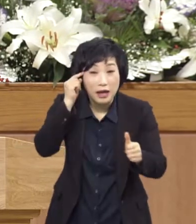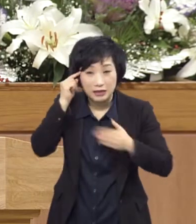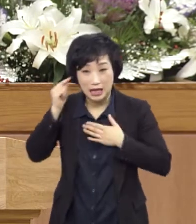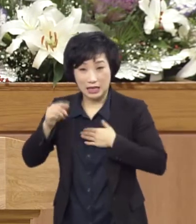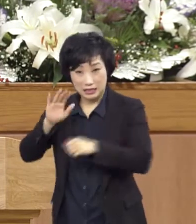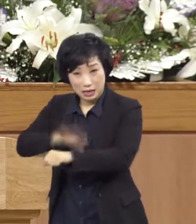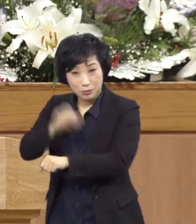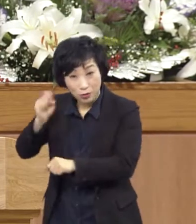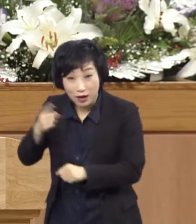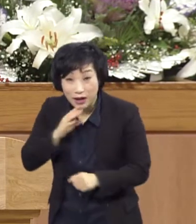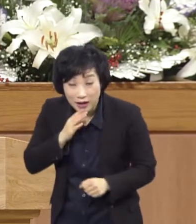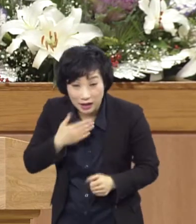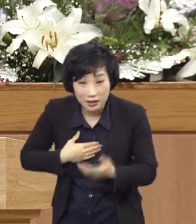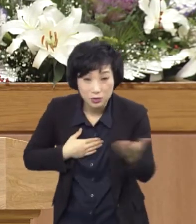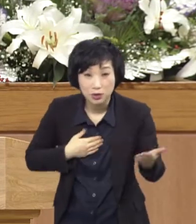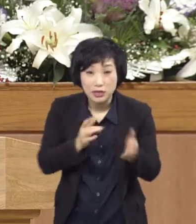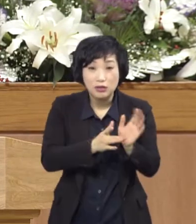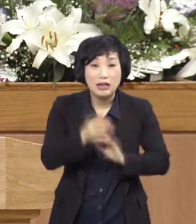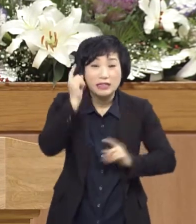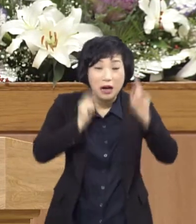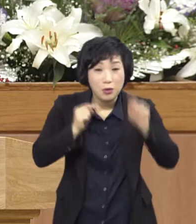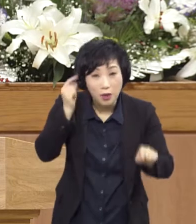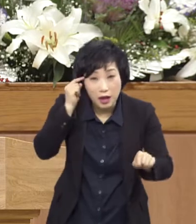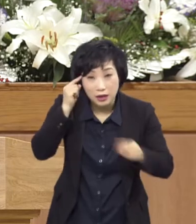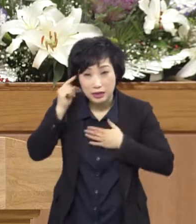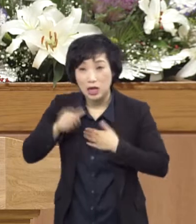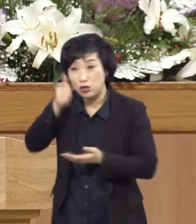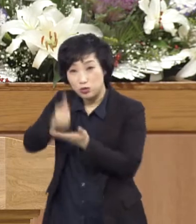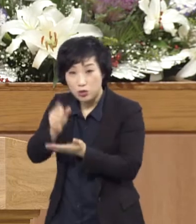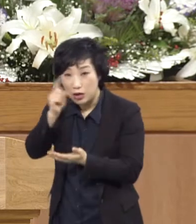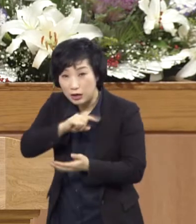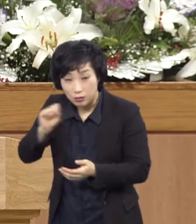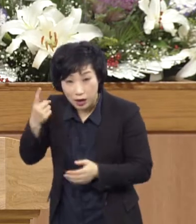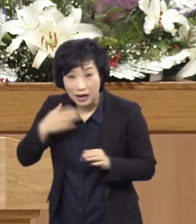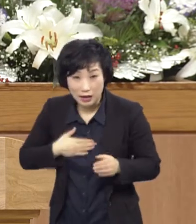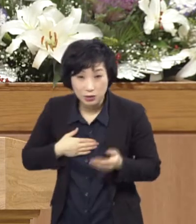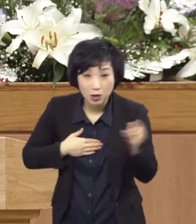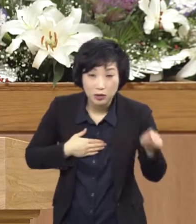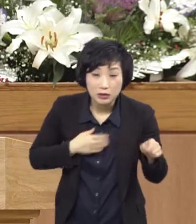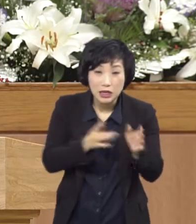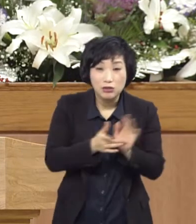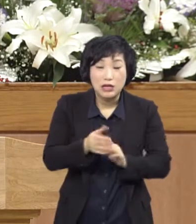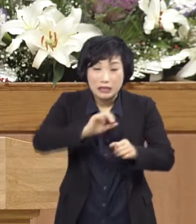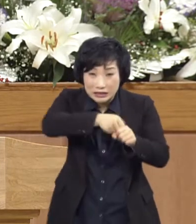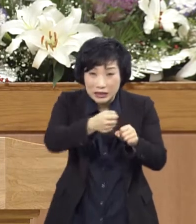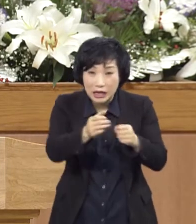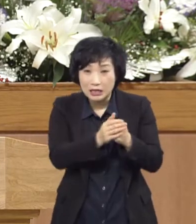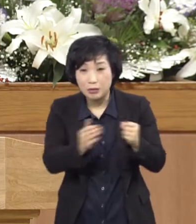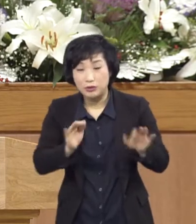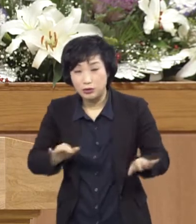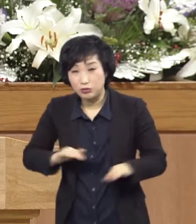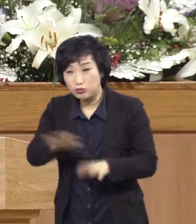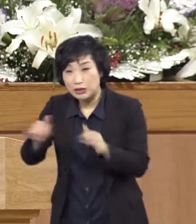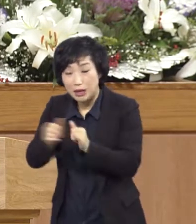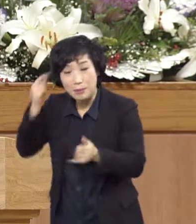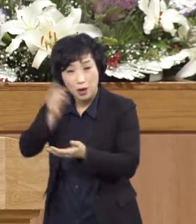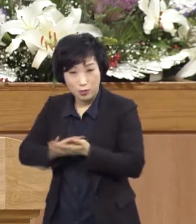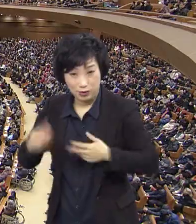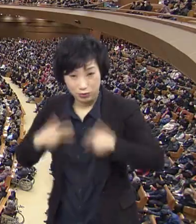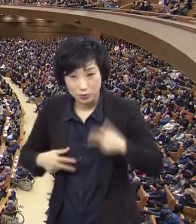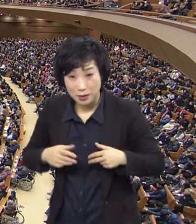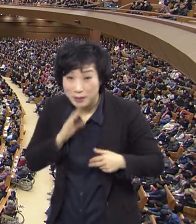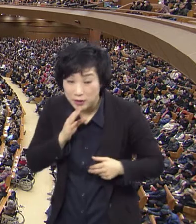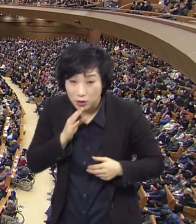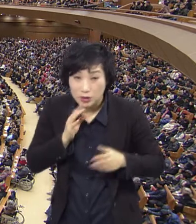인하며 그가 상함은 우리 죄악을 인함이라. 그가 징계를 받음으로 우리가 평화를 누리고 그가 채찍에 맞음으로